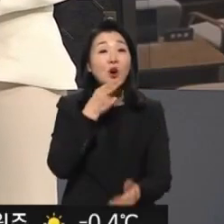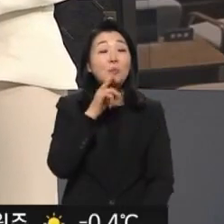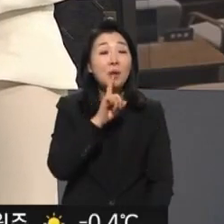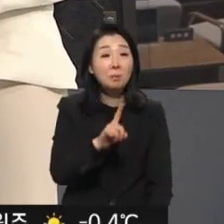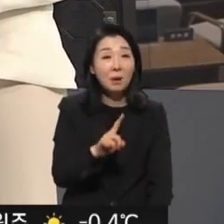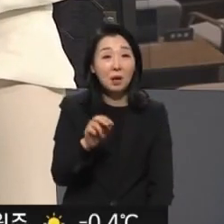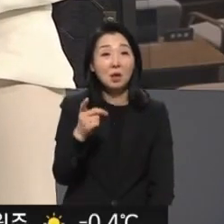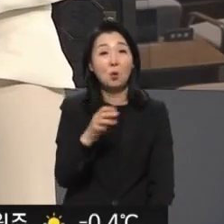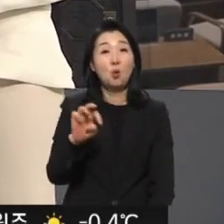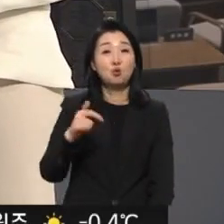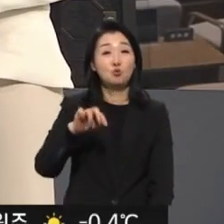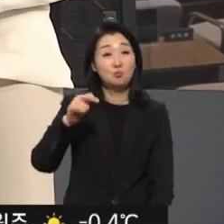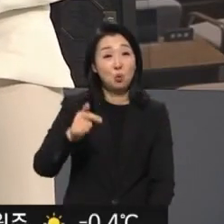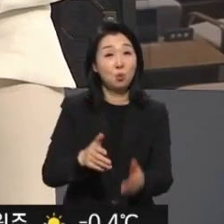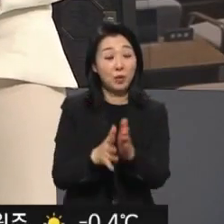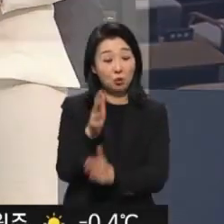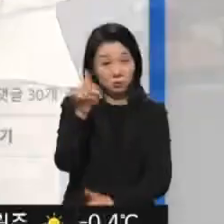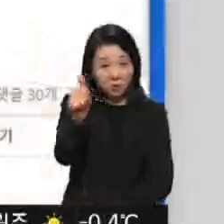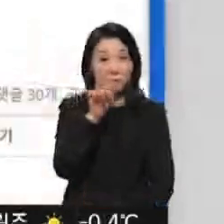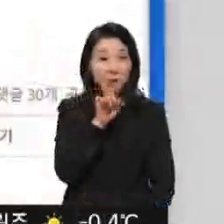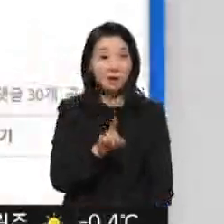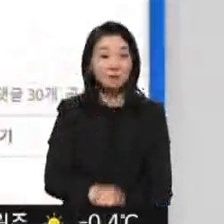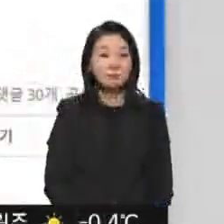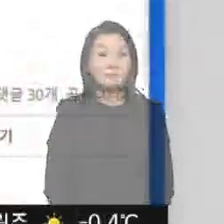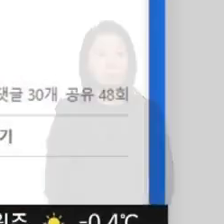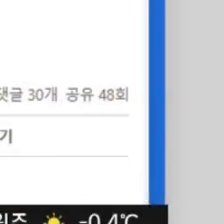홍준표 대구시장입니다.